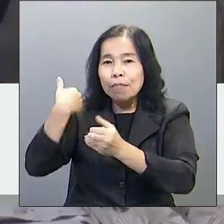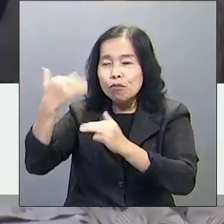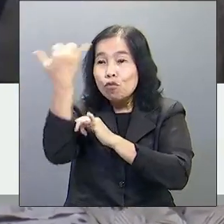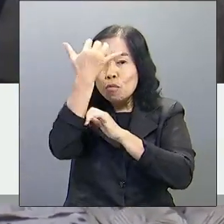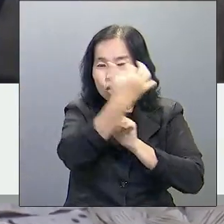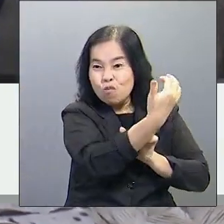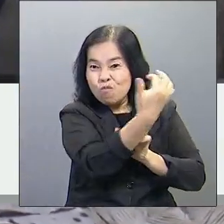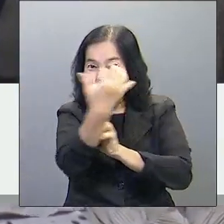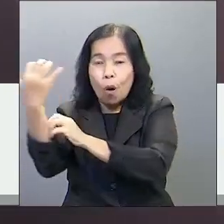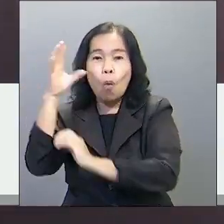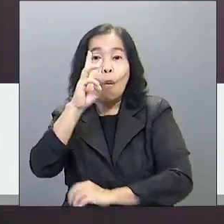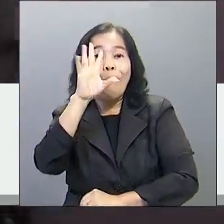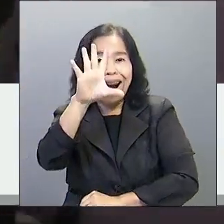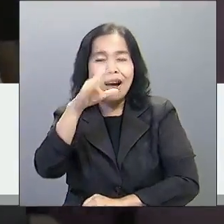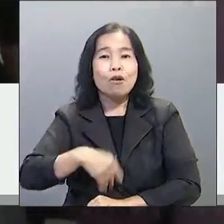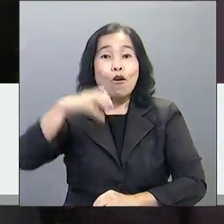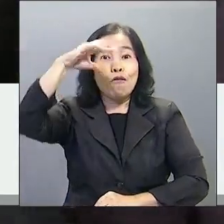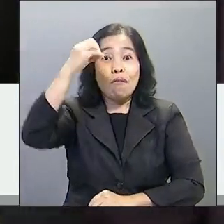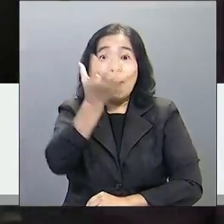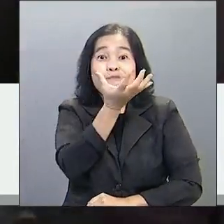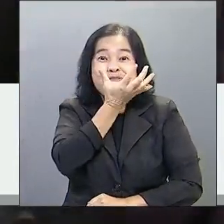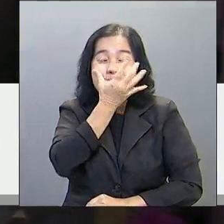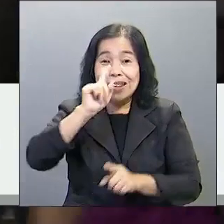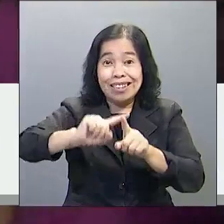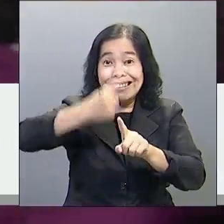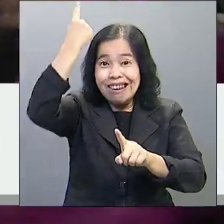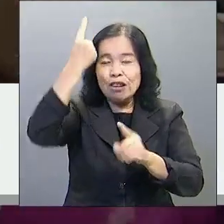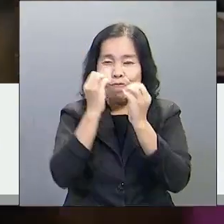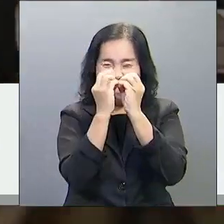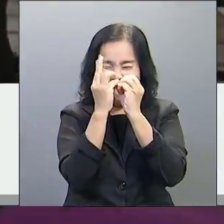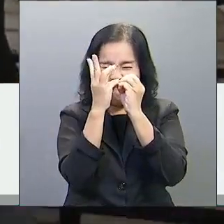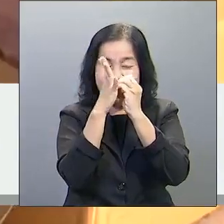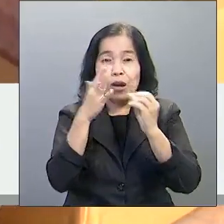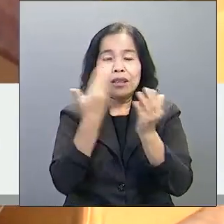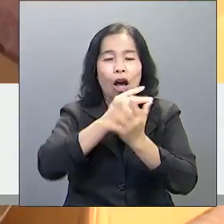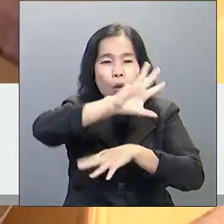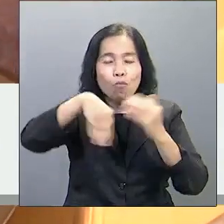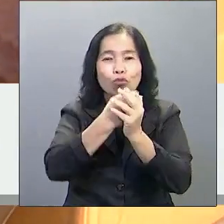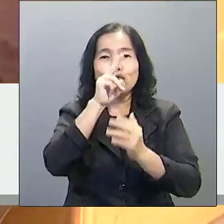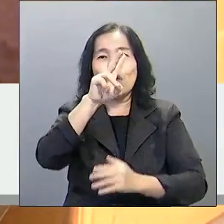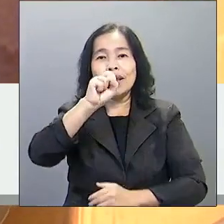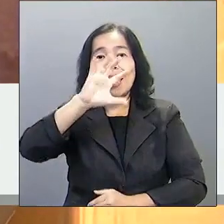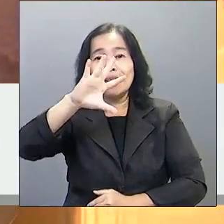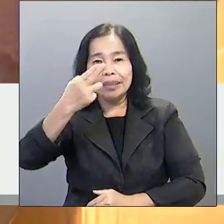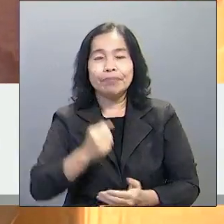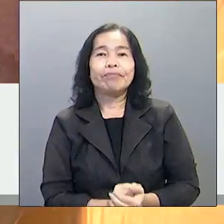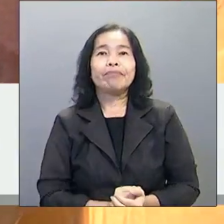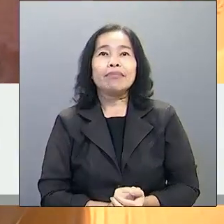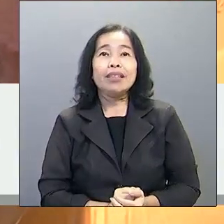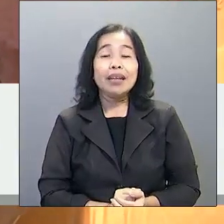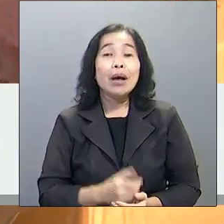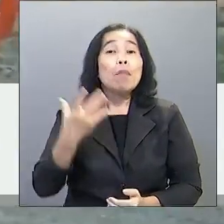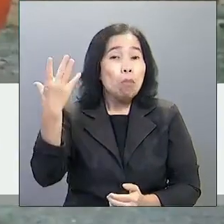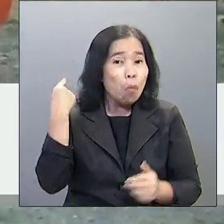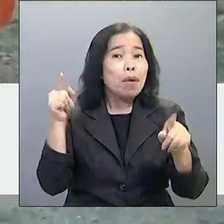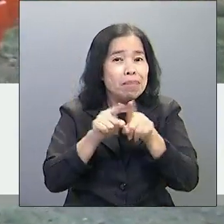องค่ะแล้วก็ใช้กระแสไฟฟ้าเฉลี่ยต่อเดือนกว่า 250,000 บาทค่ะและในวันเดียวกันเจ้าหน้าที่ก็เข้า